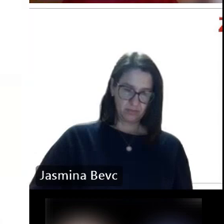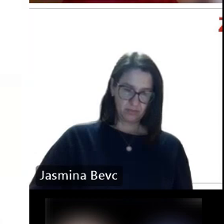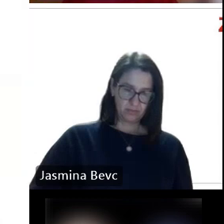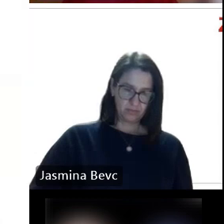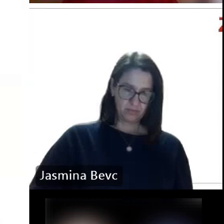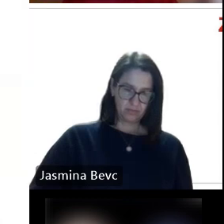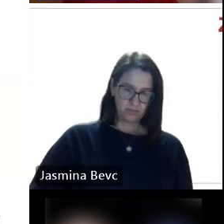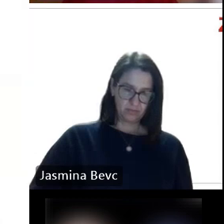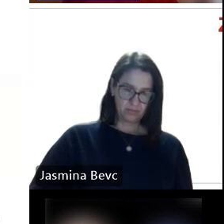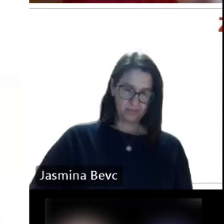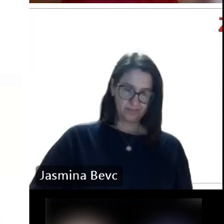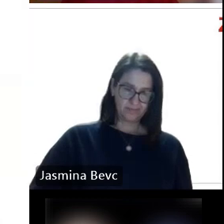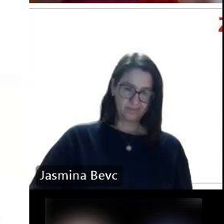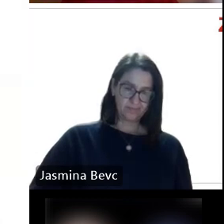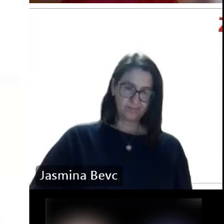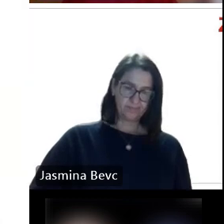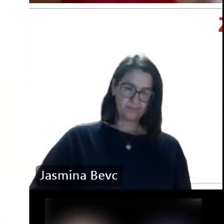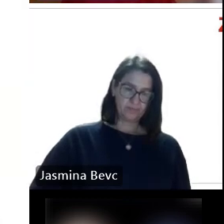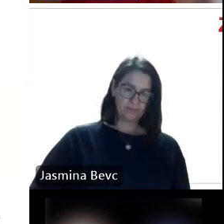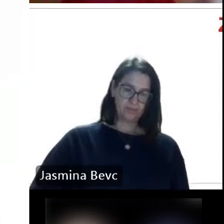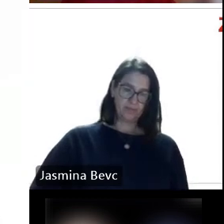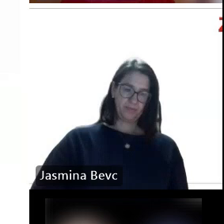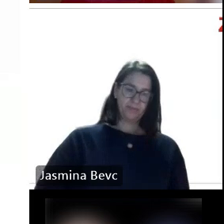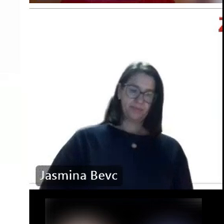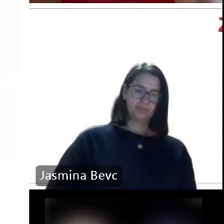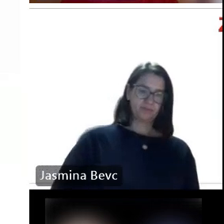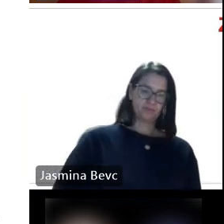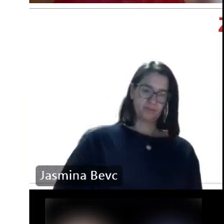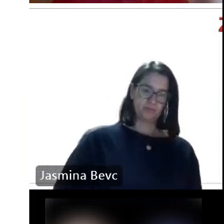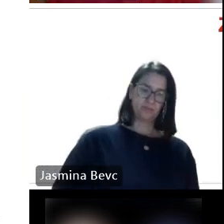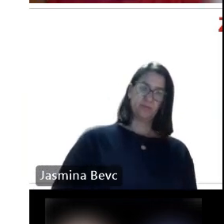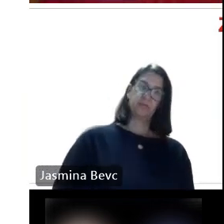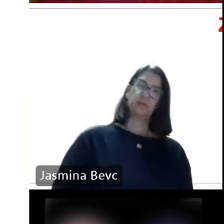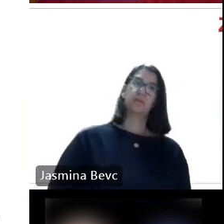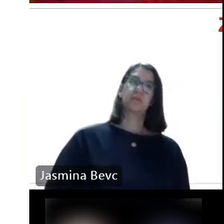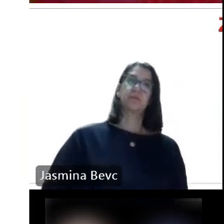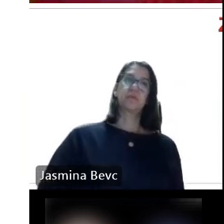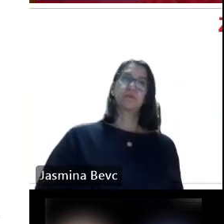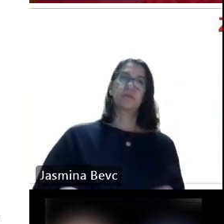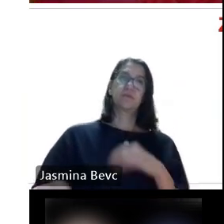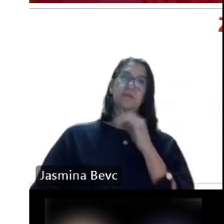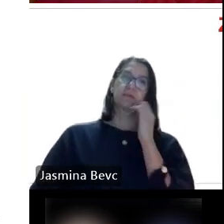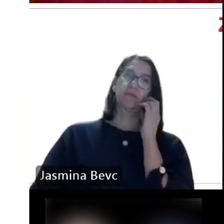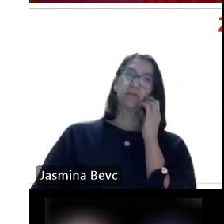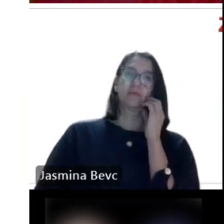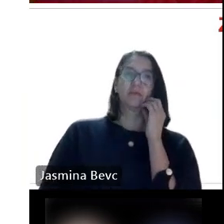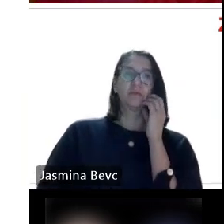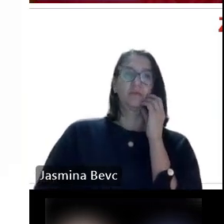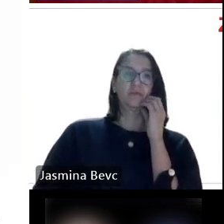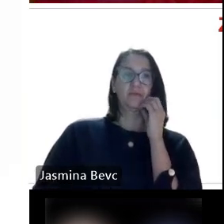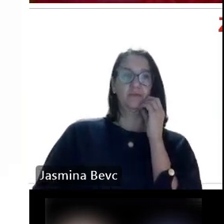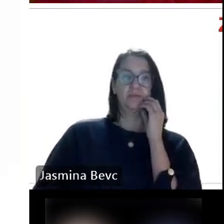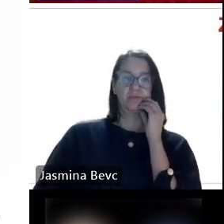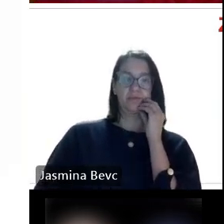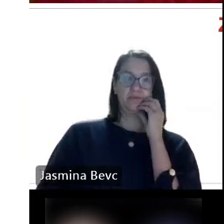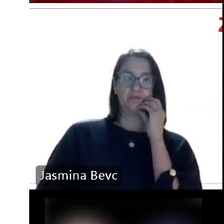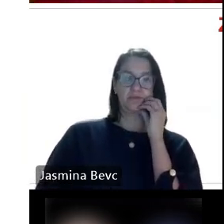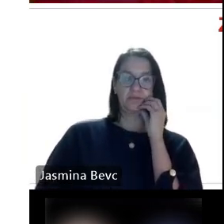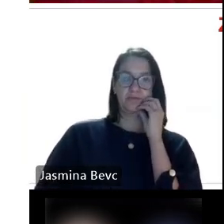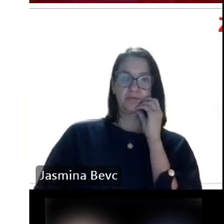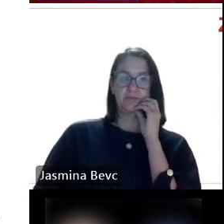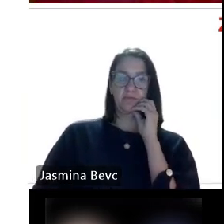strnjena naselja, biti tudi pomemben faktor. Potem pa je tule še en zemljevid, ki govori o tem, kako